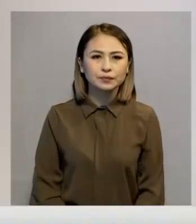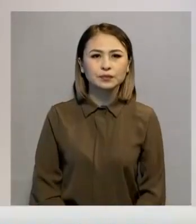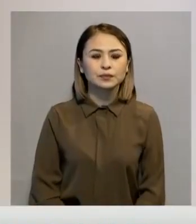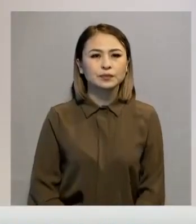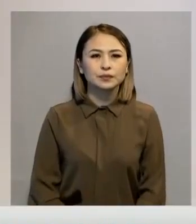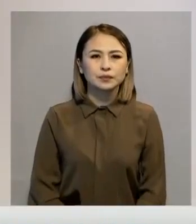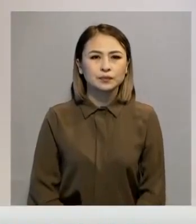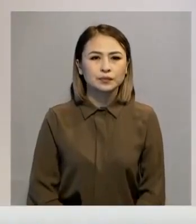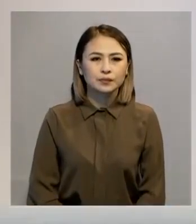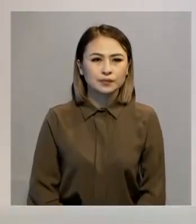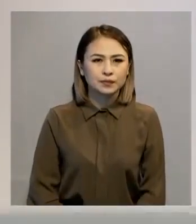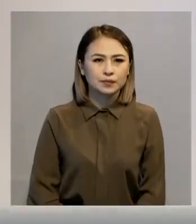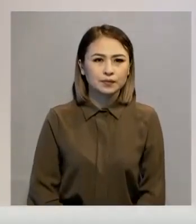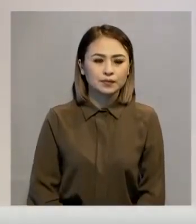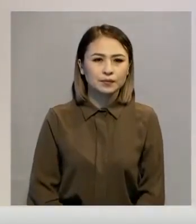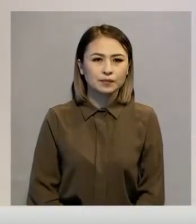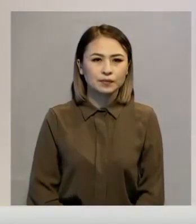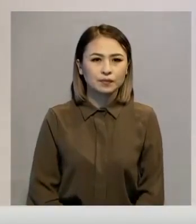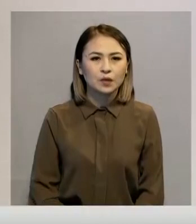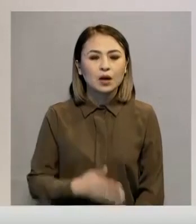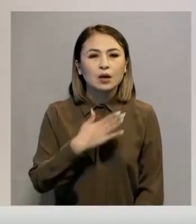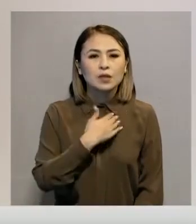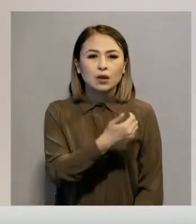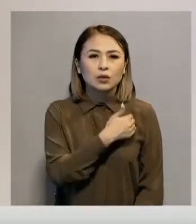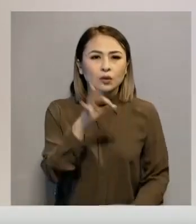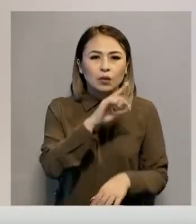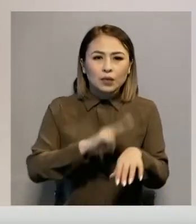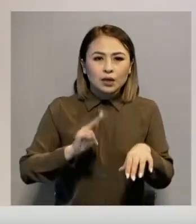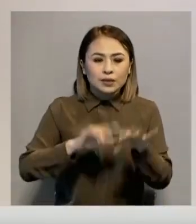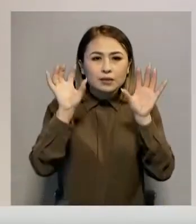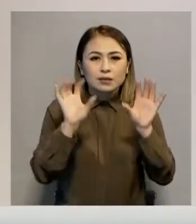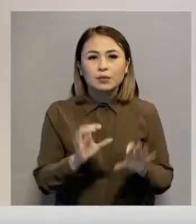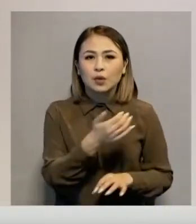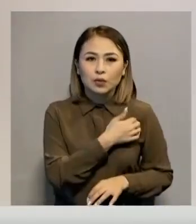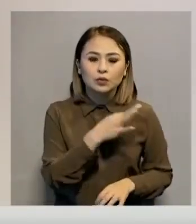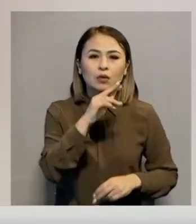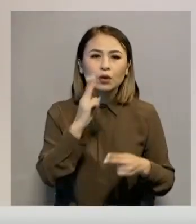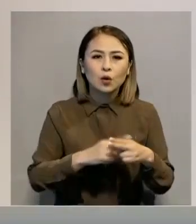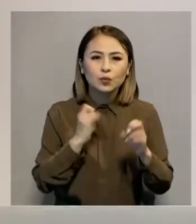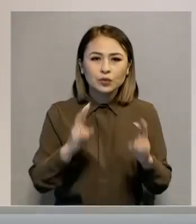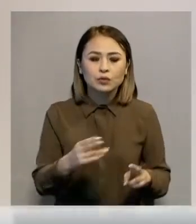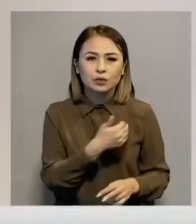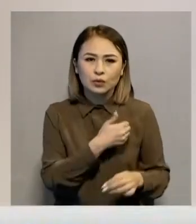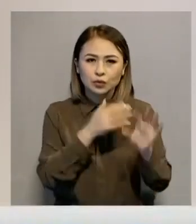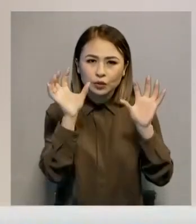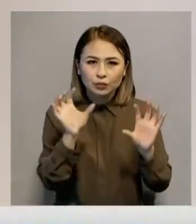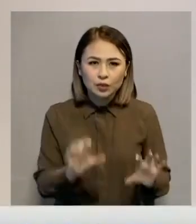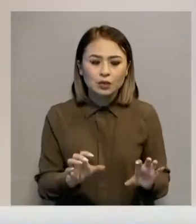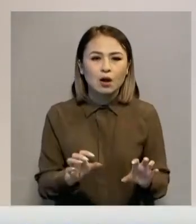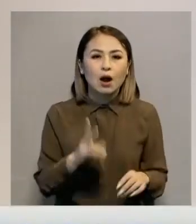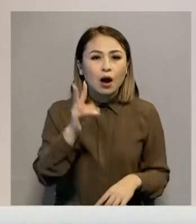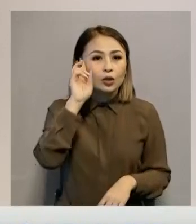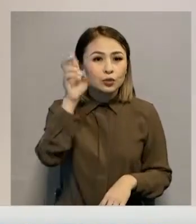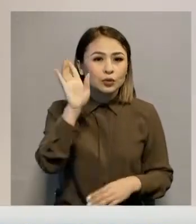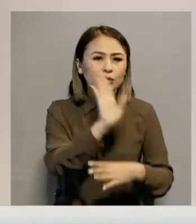Біздер қазір қарулы күштер туралы заңды күтіп отырмыз. Полиция туралы заңды күтіп отырмыз, ұлттық қауіпсіздік туралы заңдарды күтіп отырмыз. Ал үкіметтің